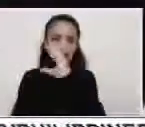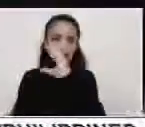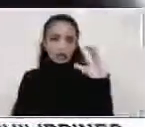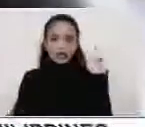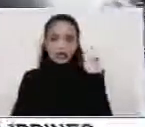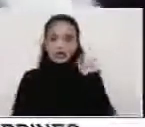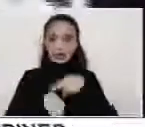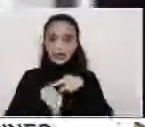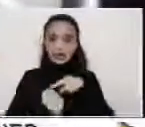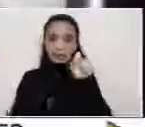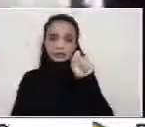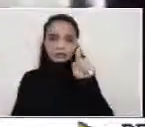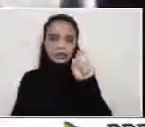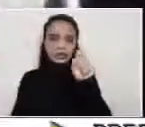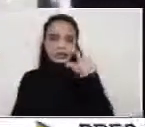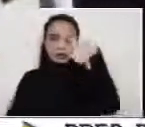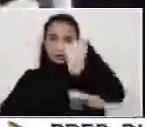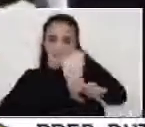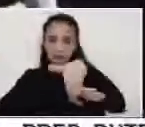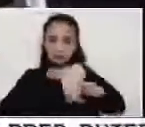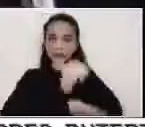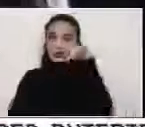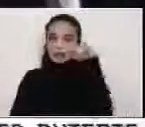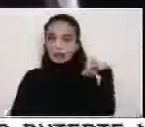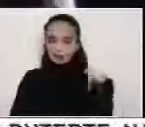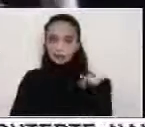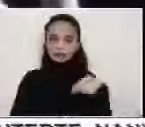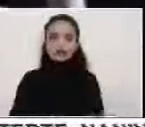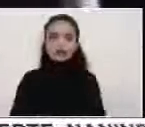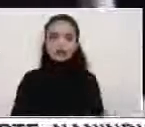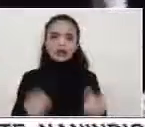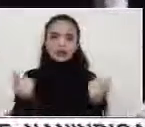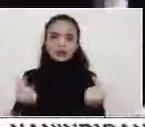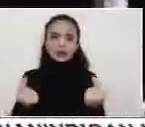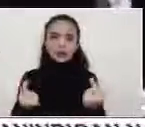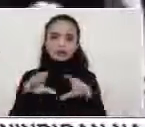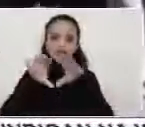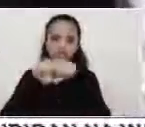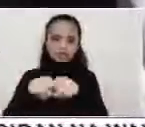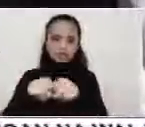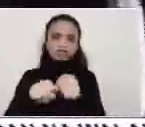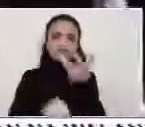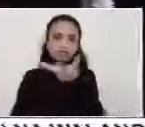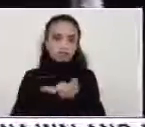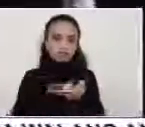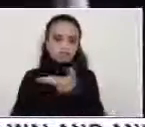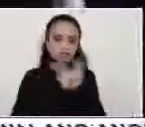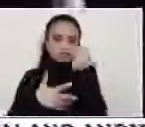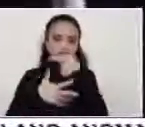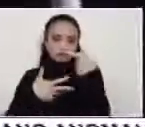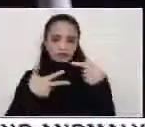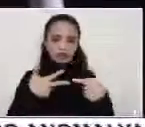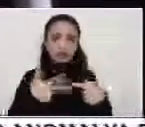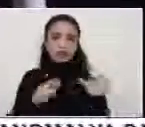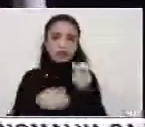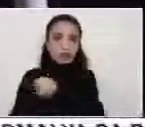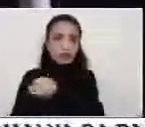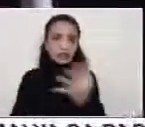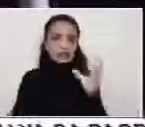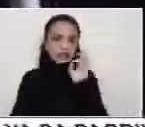Hiningi lang po ako, ma'am. Lang? Lang ang pautang pandamit. Tapos? Kaya, no? Eh, doon na ako sa loob. Hindi naman ako nakita ng